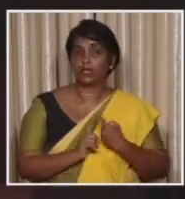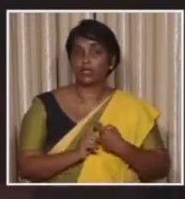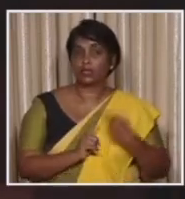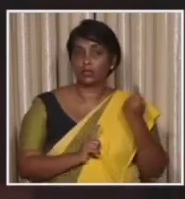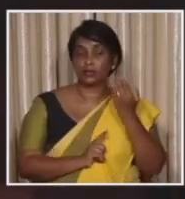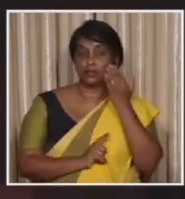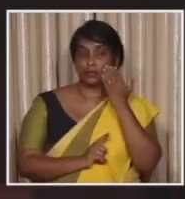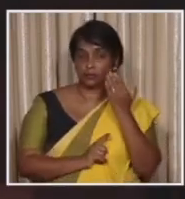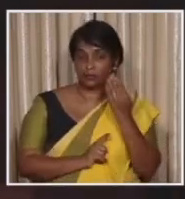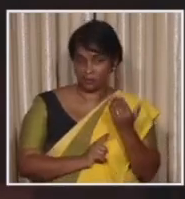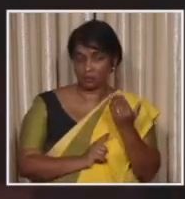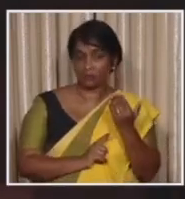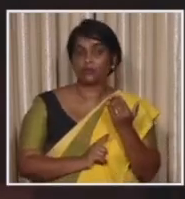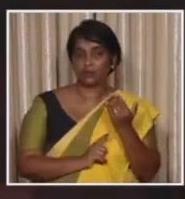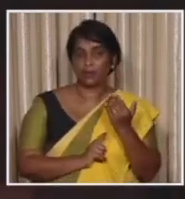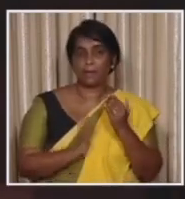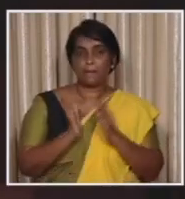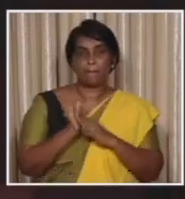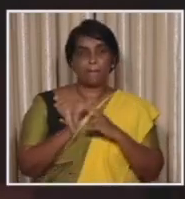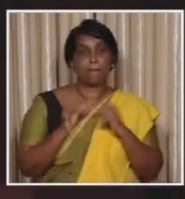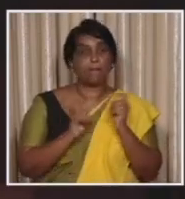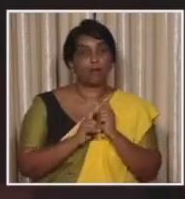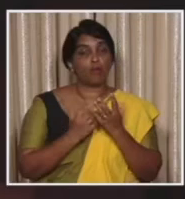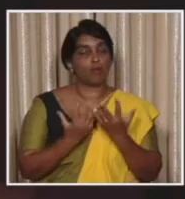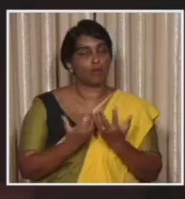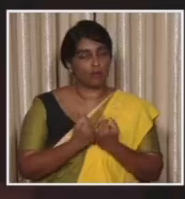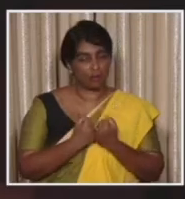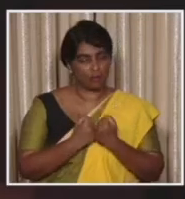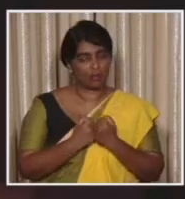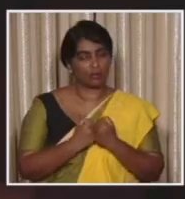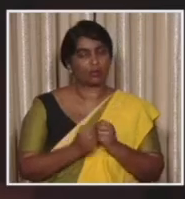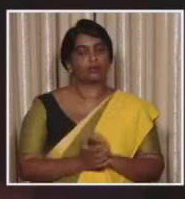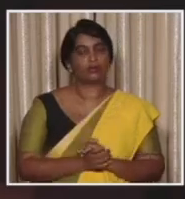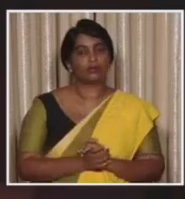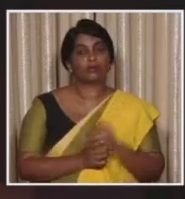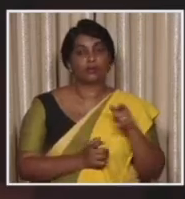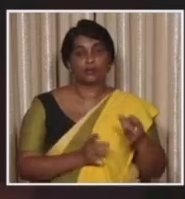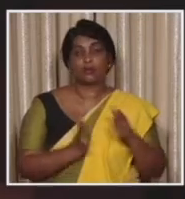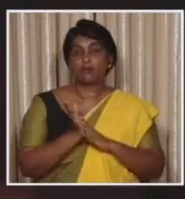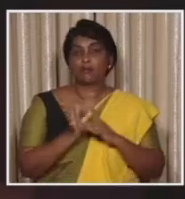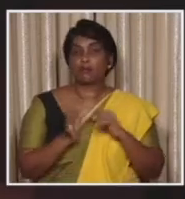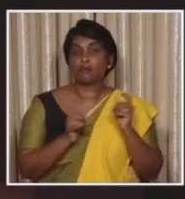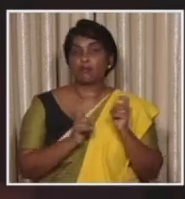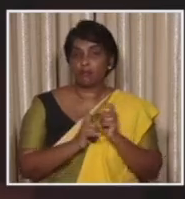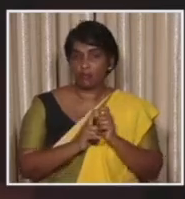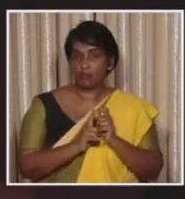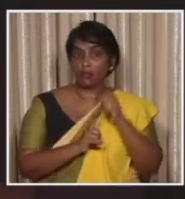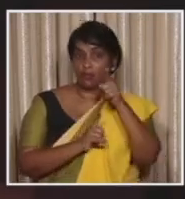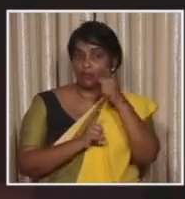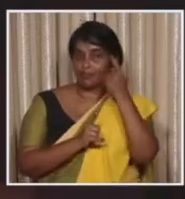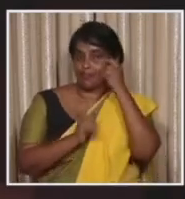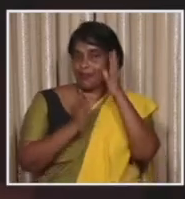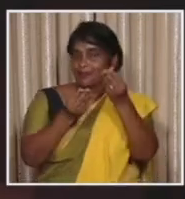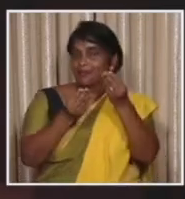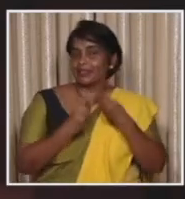දකින මාර්ගසිතියමක් අවශ්‍යයි. අපි මේ මාර්ගසිතියම ඔබතුමාගෙන්